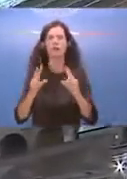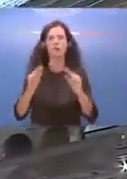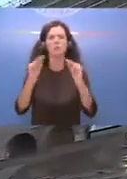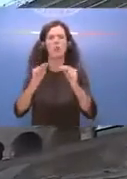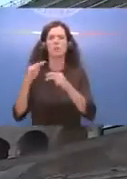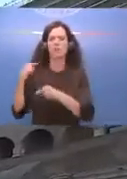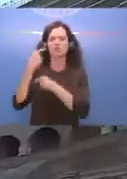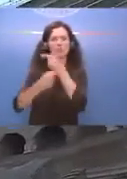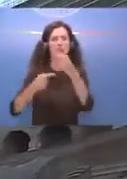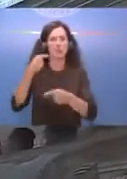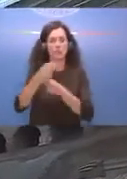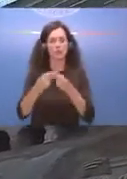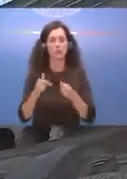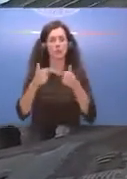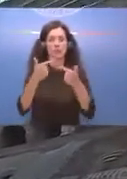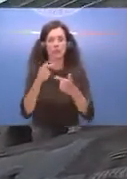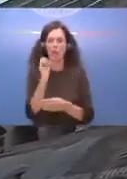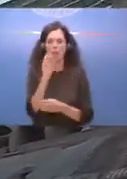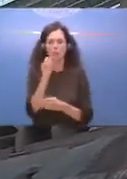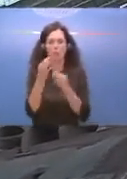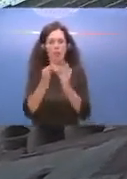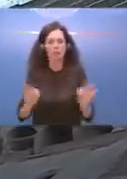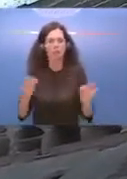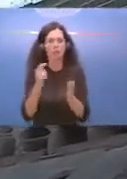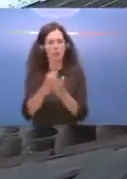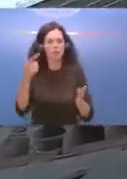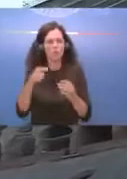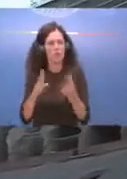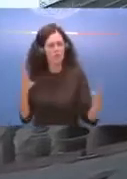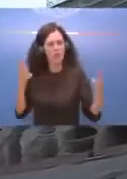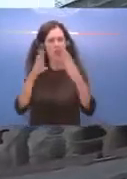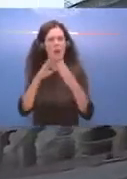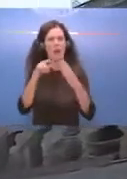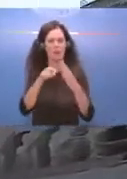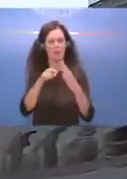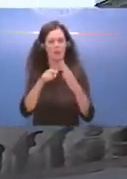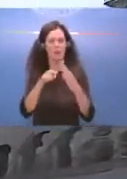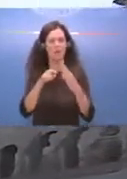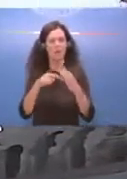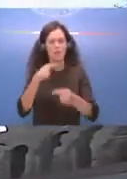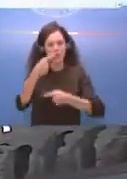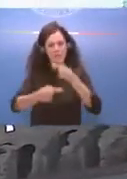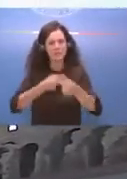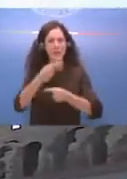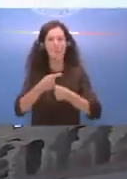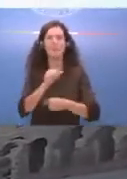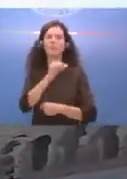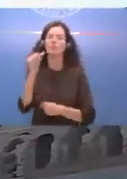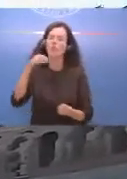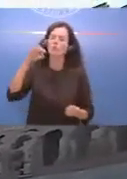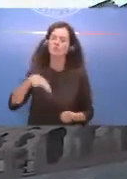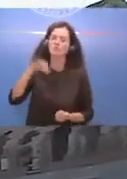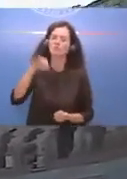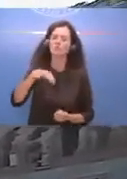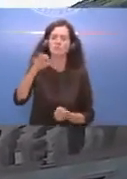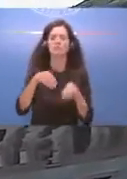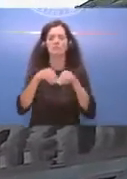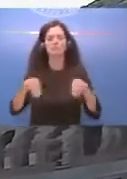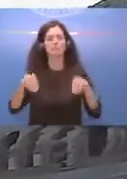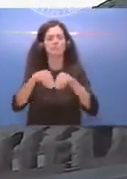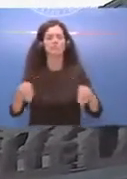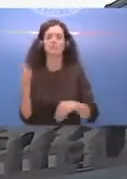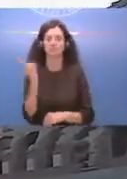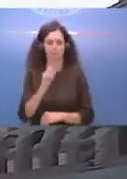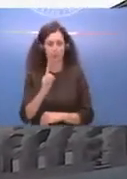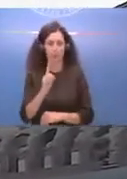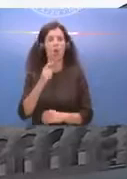che porti tutto il comparto educativo a frequentare con assiduità e non sporadicamente le gallerie espositive se saranno in grado di sviluppare